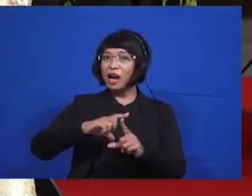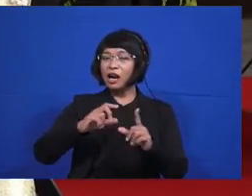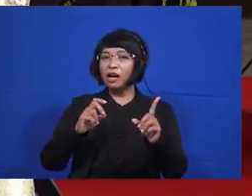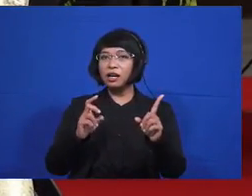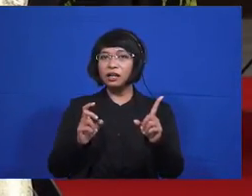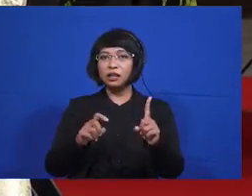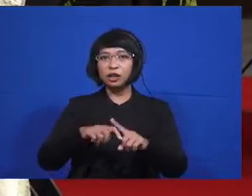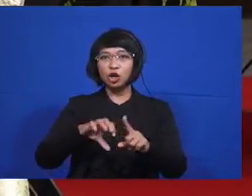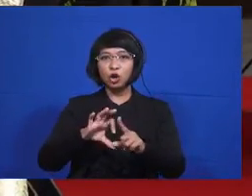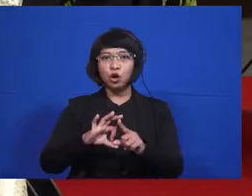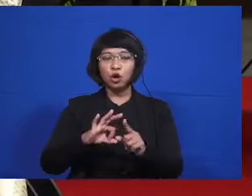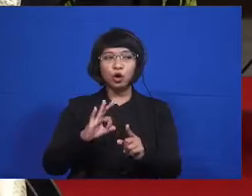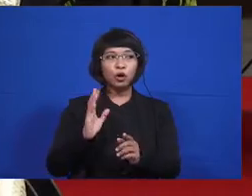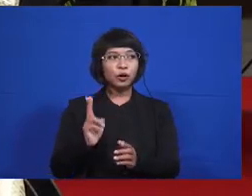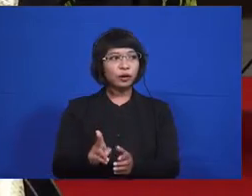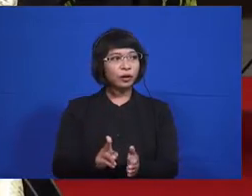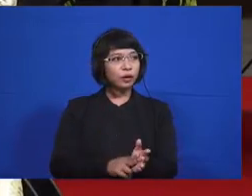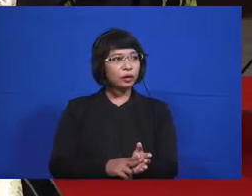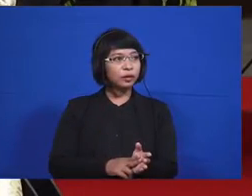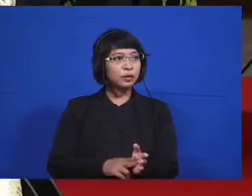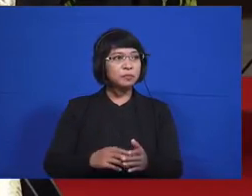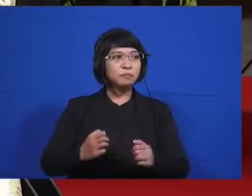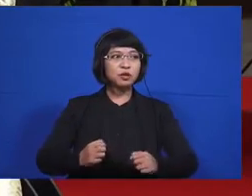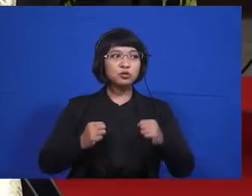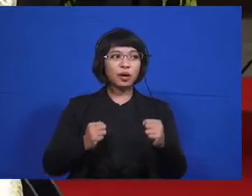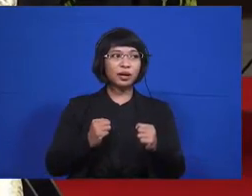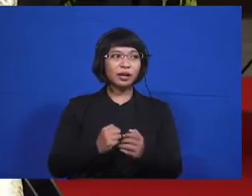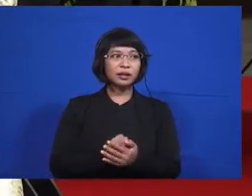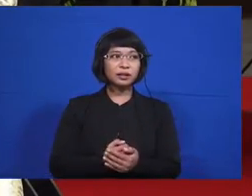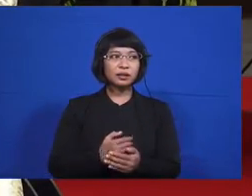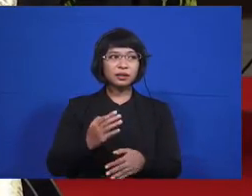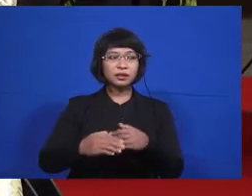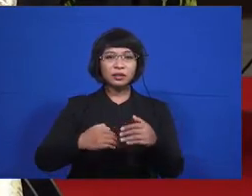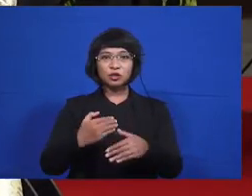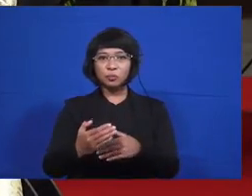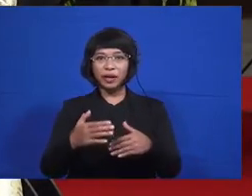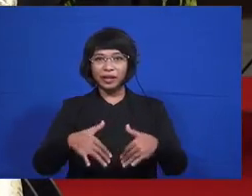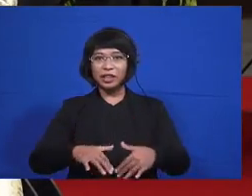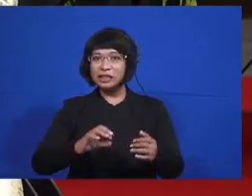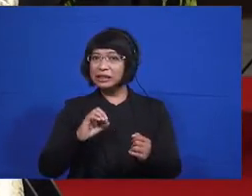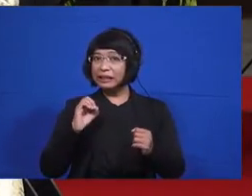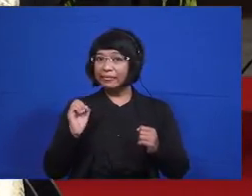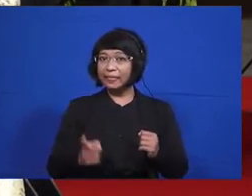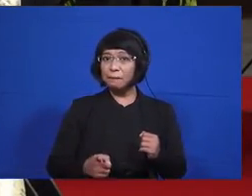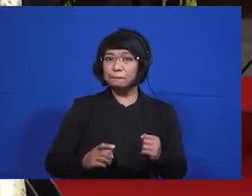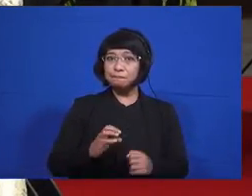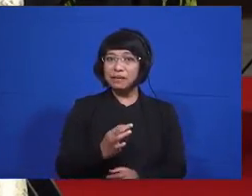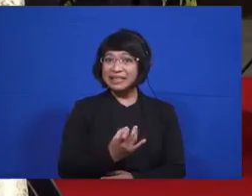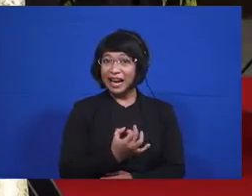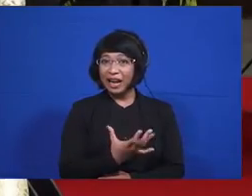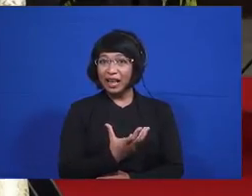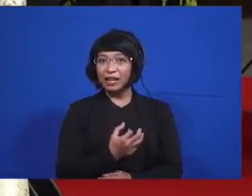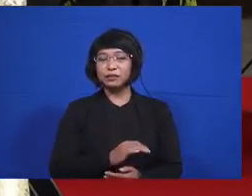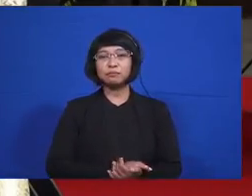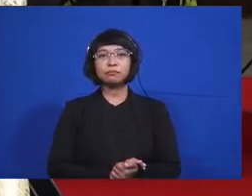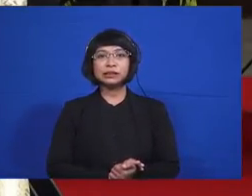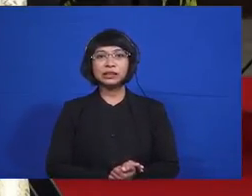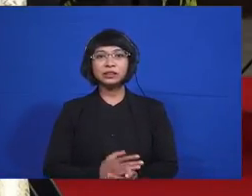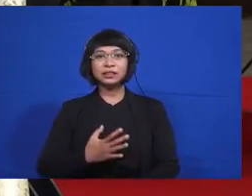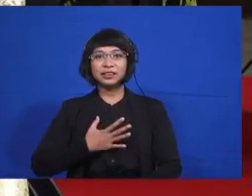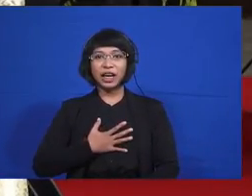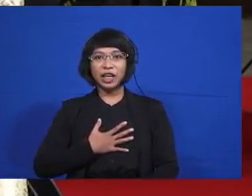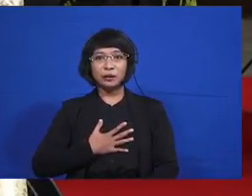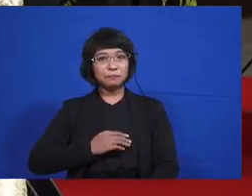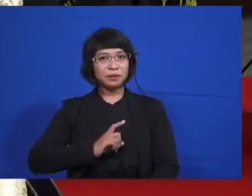tetap bernyala-nyala dalam diri panjenengan? Ya, terima kasih Monsinyur. Kalau saya secara pribadi, dan tentu saja sudah